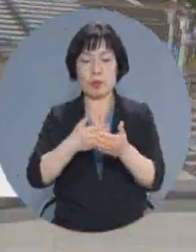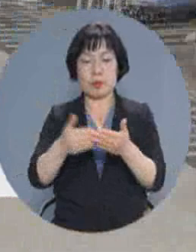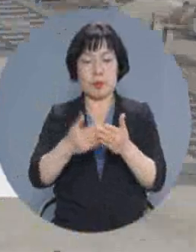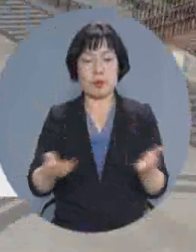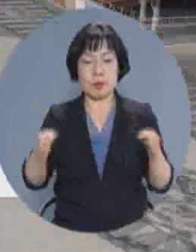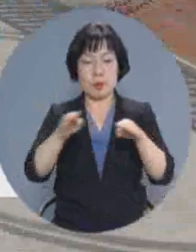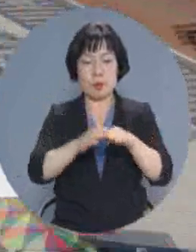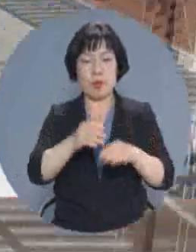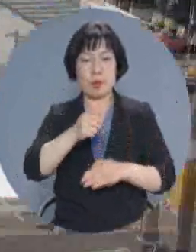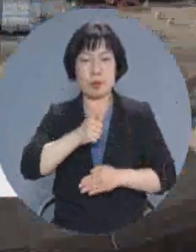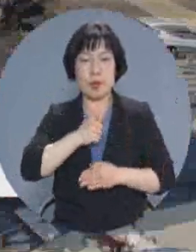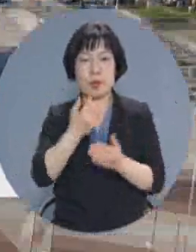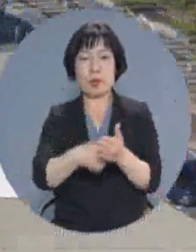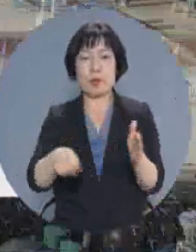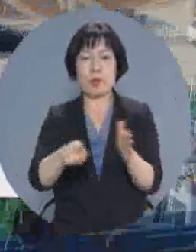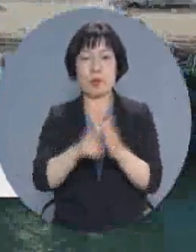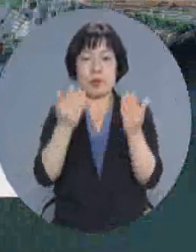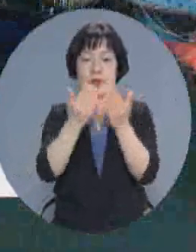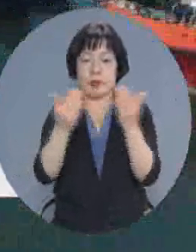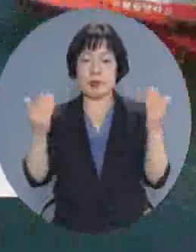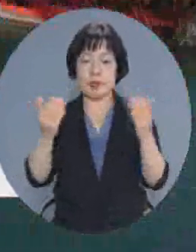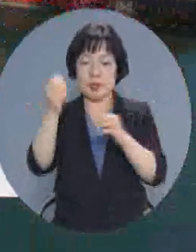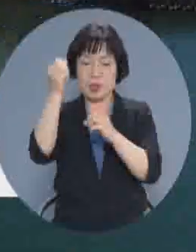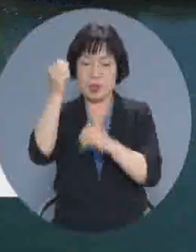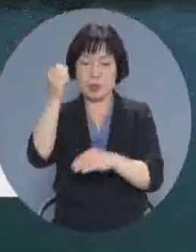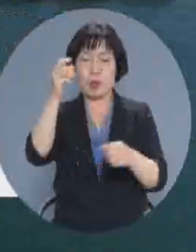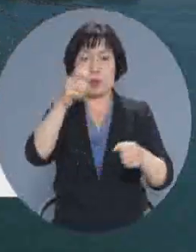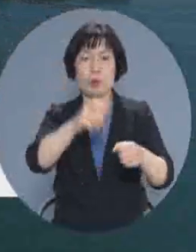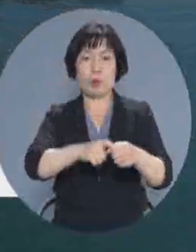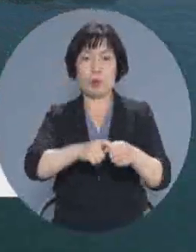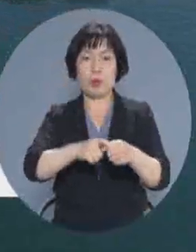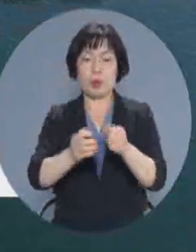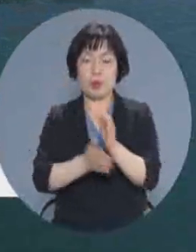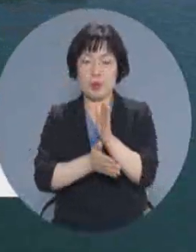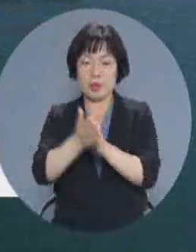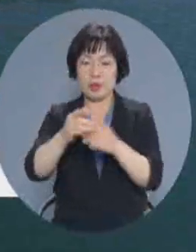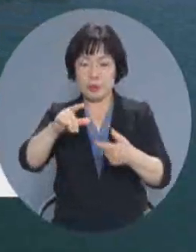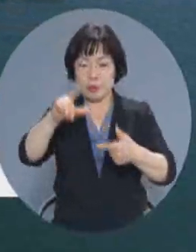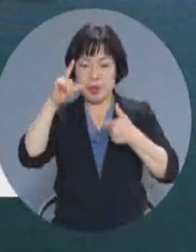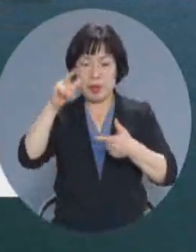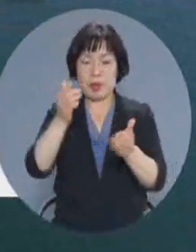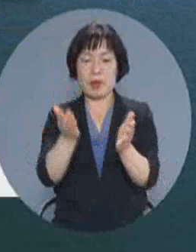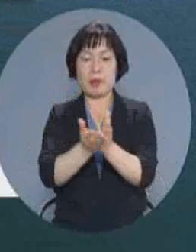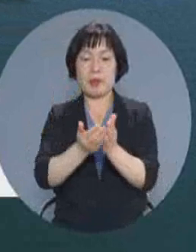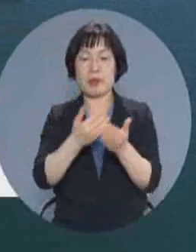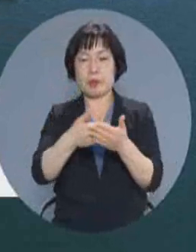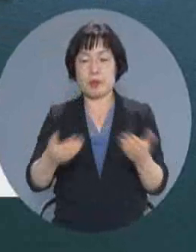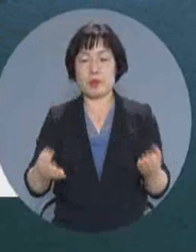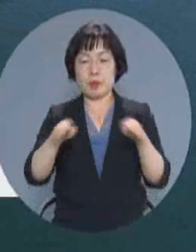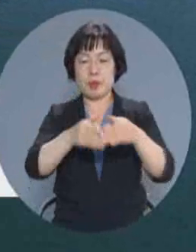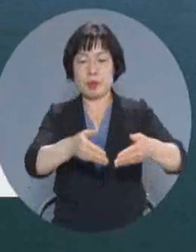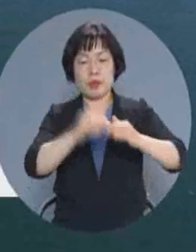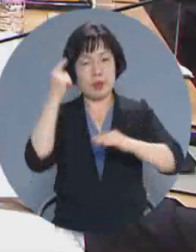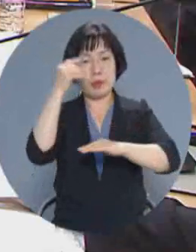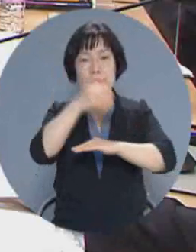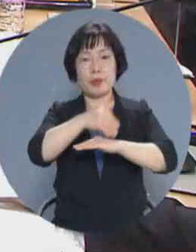여수시립미술관만의 정체성 구현을 위한 전시를 기본 컨셉으로 시 품격에 맞는 미술관을 건립한다는